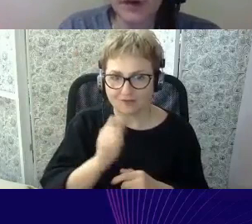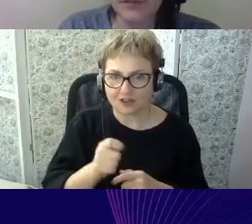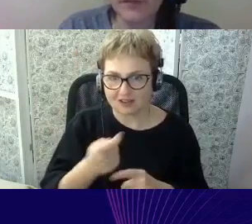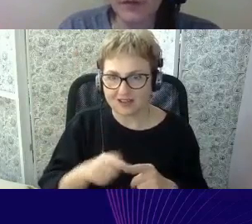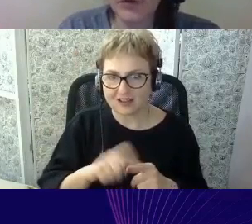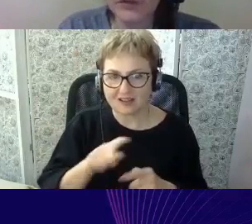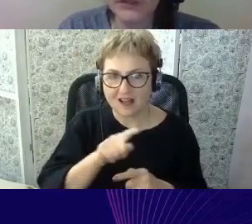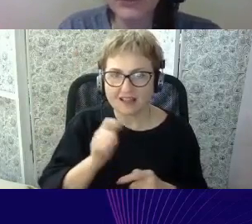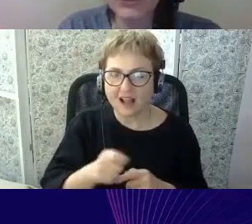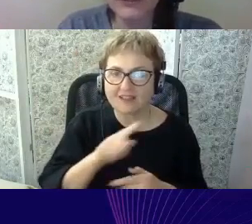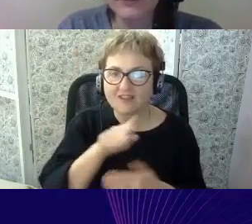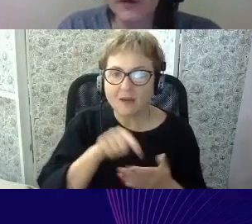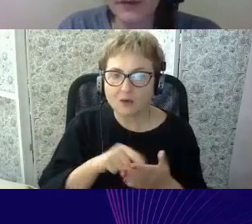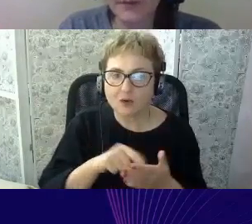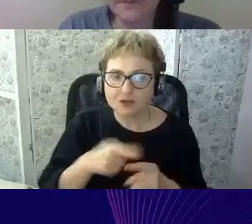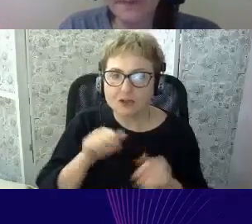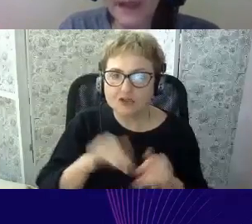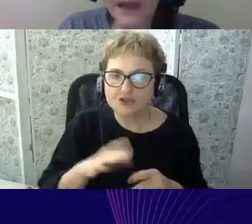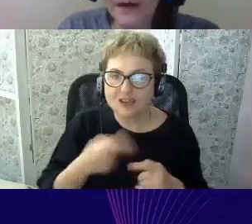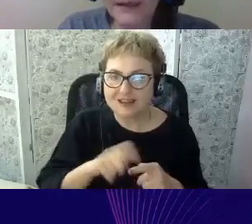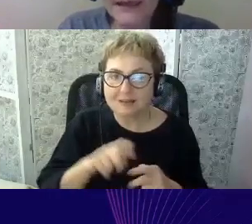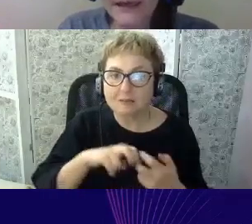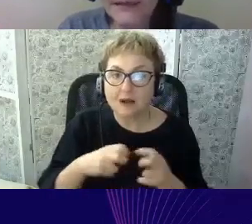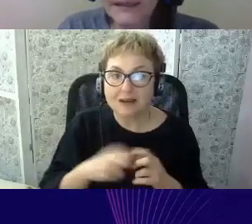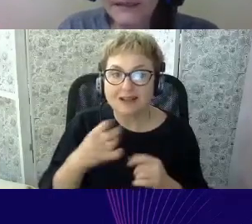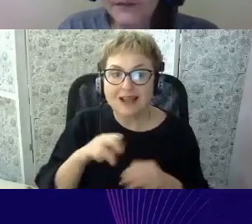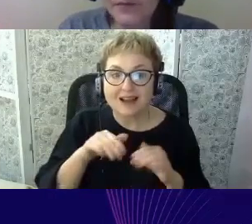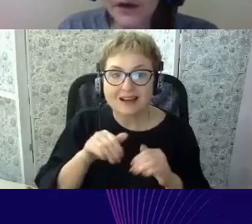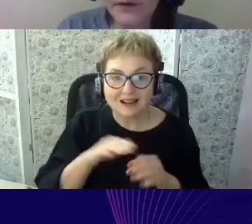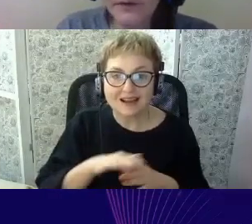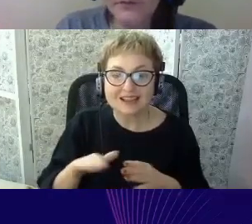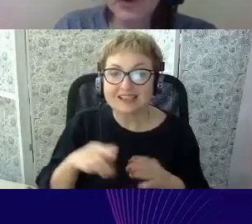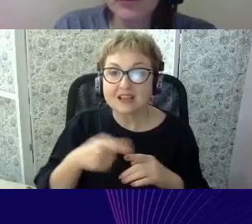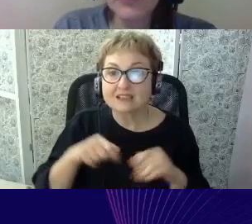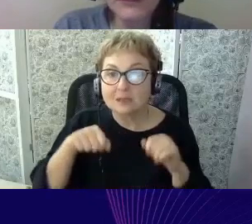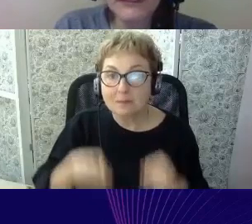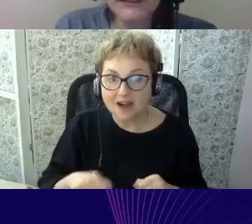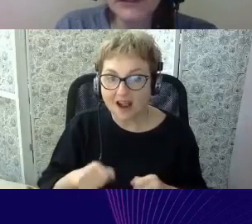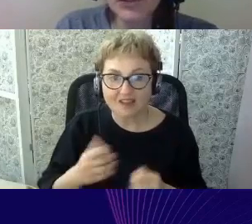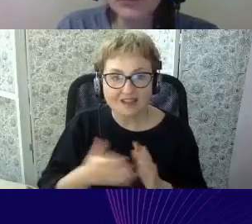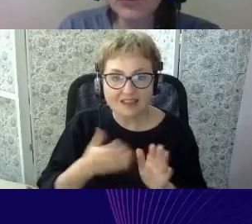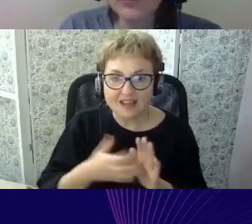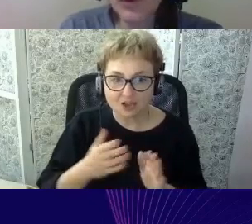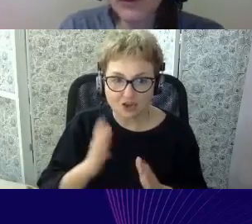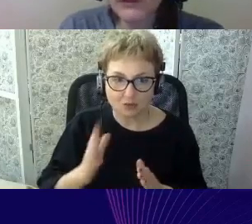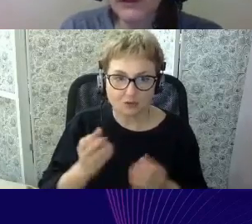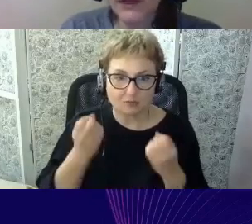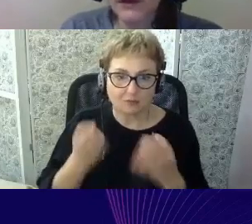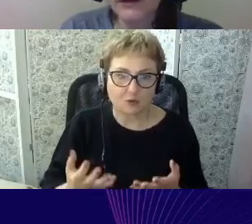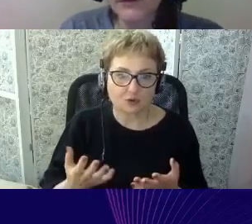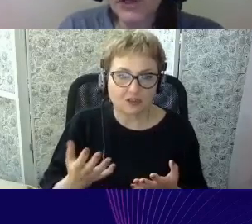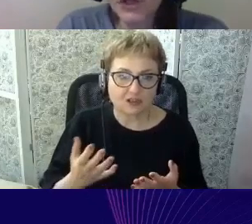данного вопроса, да, решение данной проблемы. Для реализации этого права, безусловно, недостаточно будет